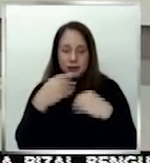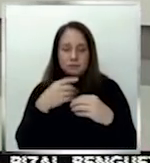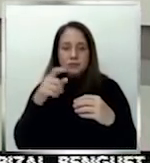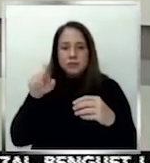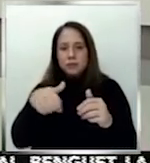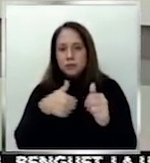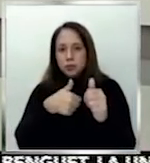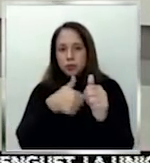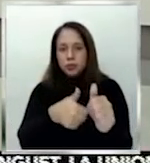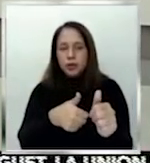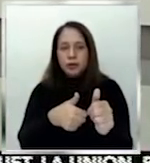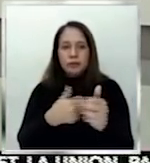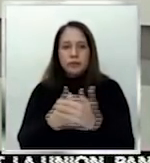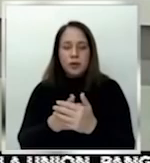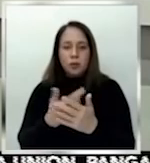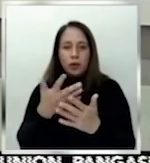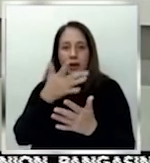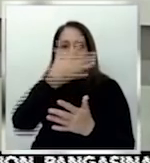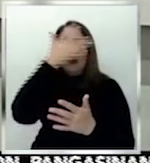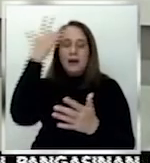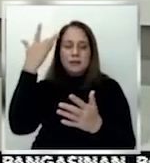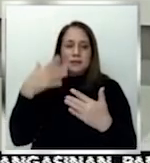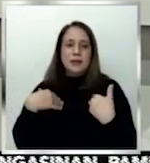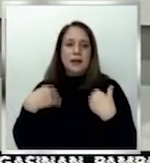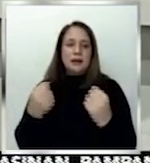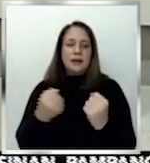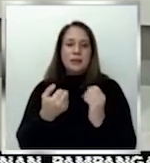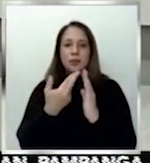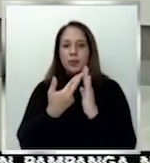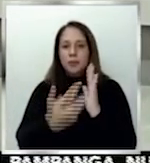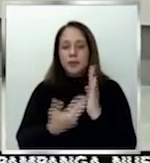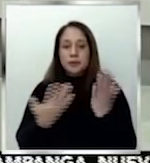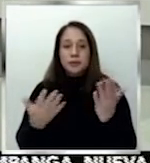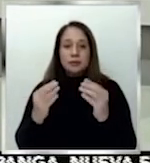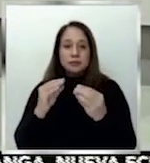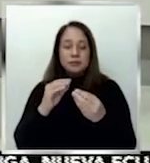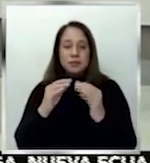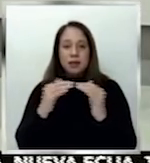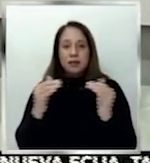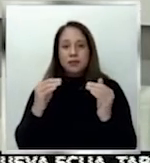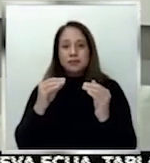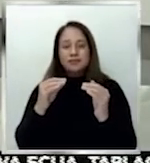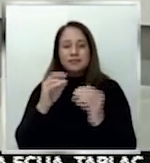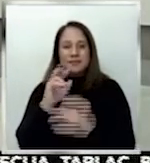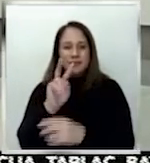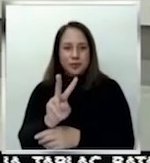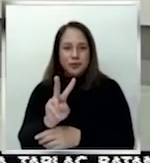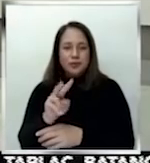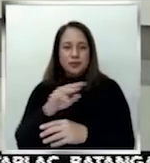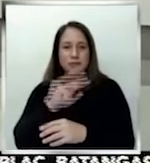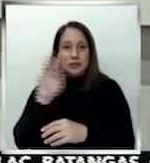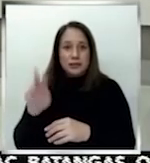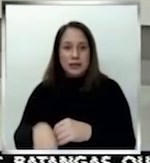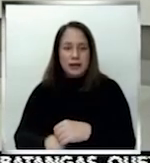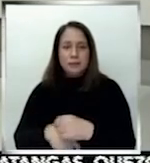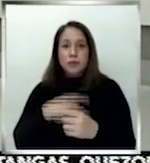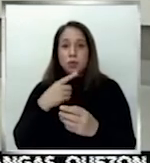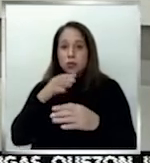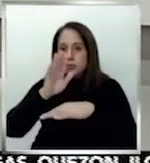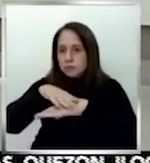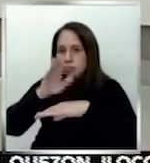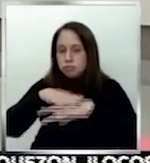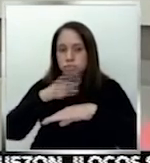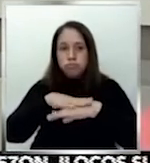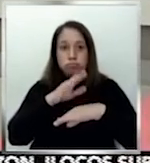walang nakakalimot sa health protocol ngayong nasa Alert Level 2 na ang Metro Manila. Mahigpit nilang bilin sa mga